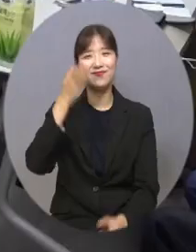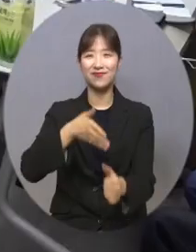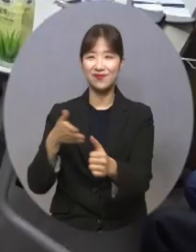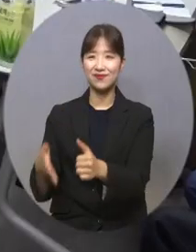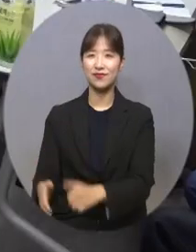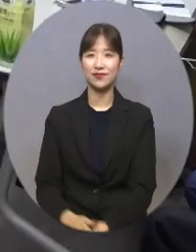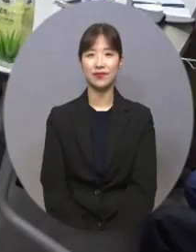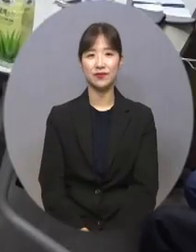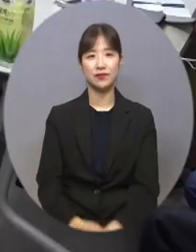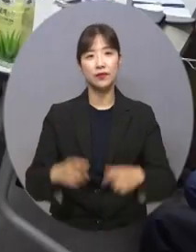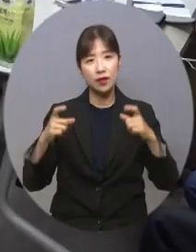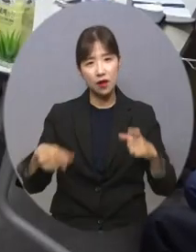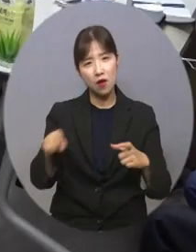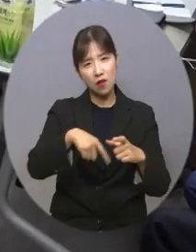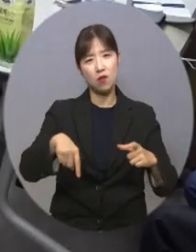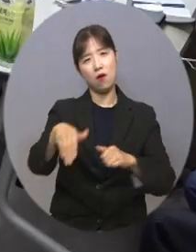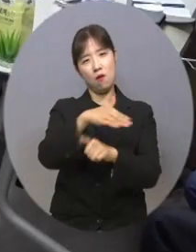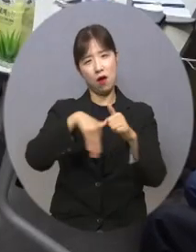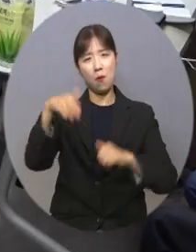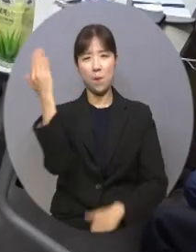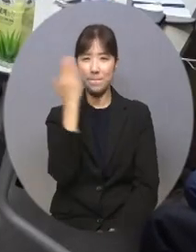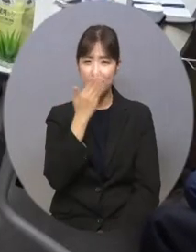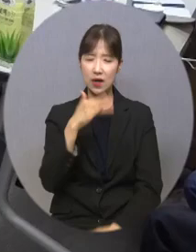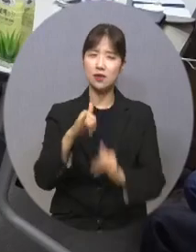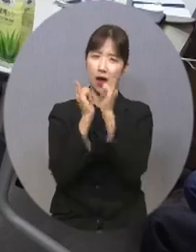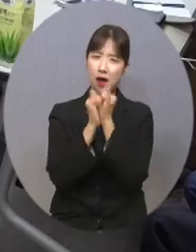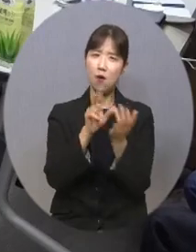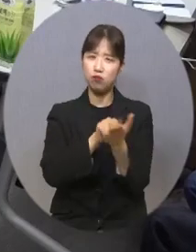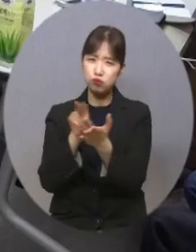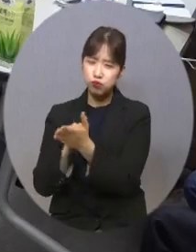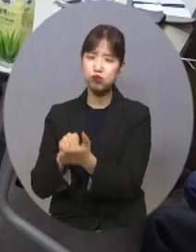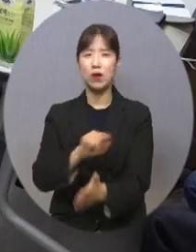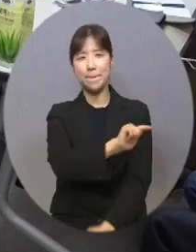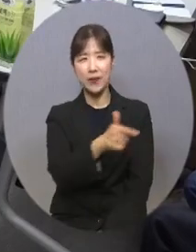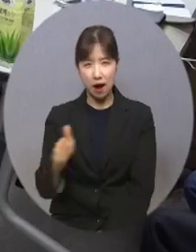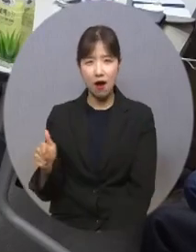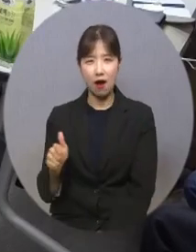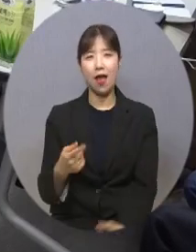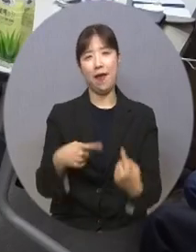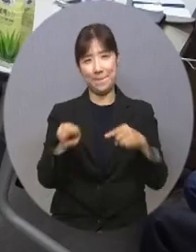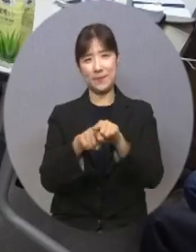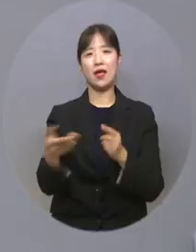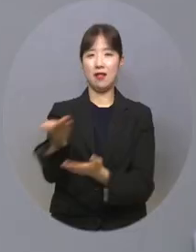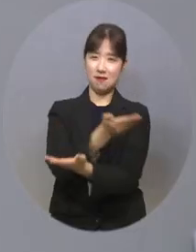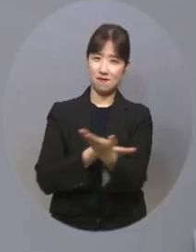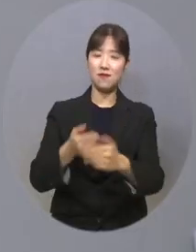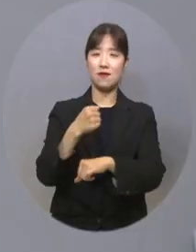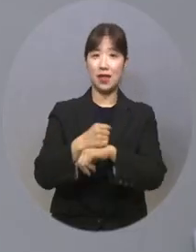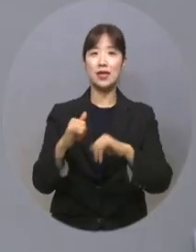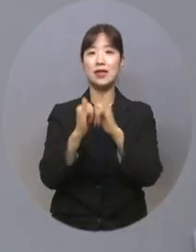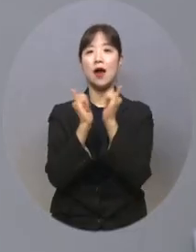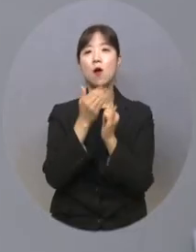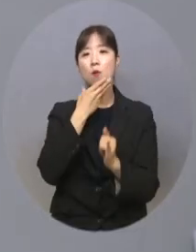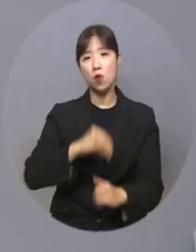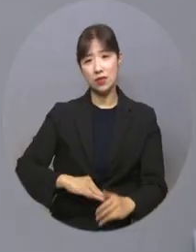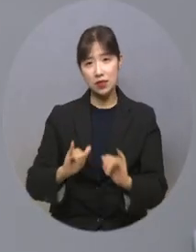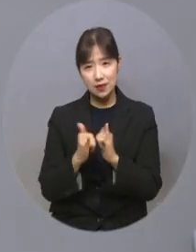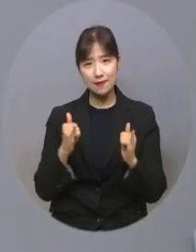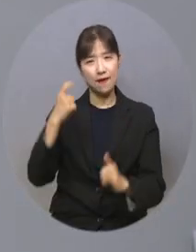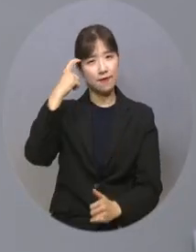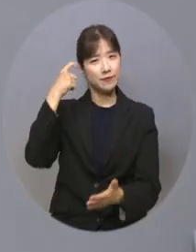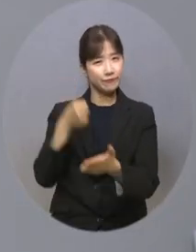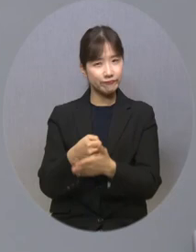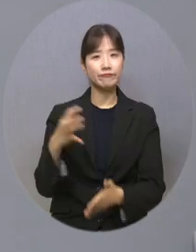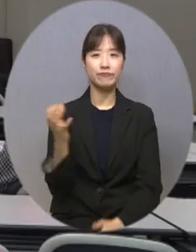주세요. 지역의 환경 정화, 사회 이슈의 문제점들을 함께 나누는 등 사회복지사로서의 신념을